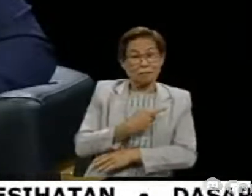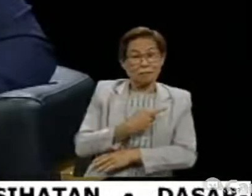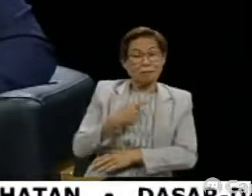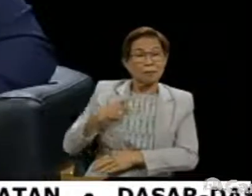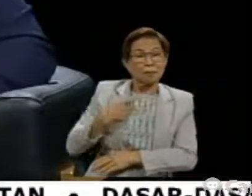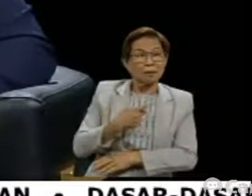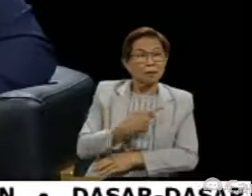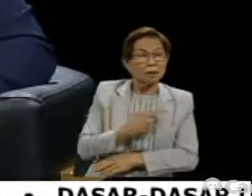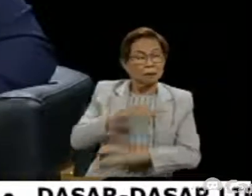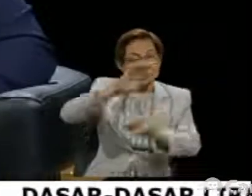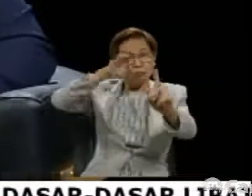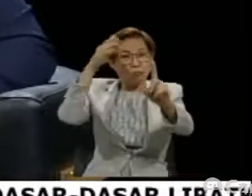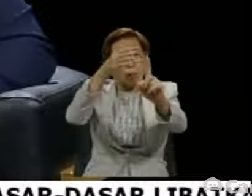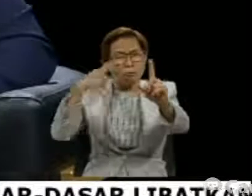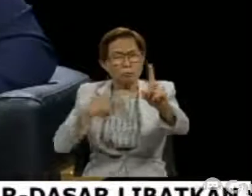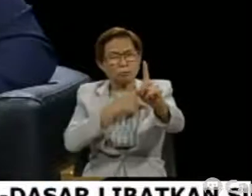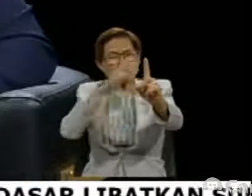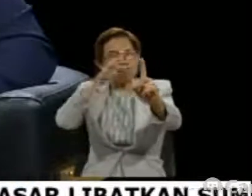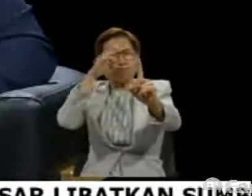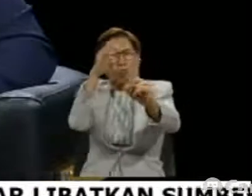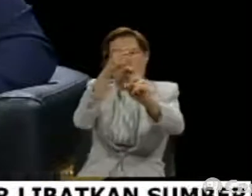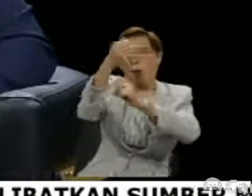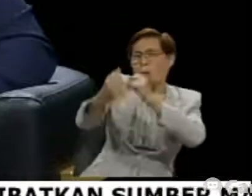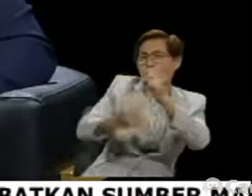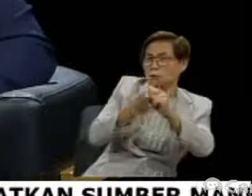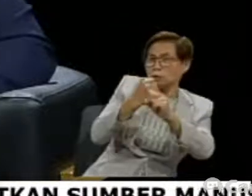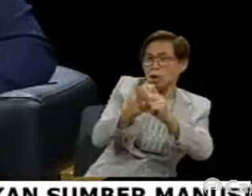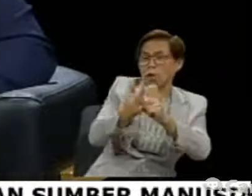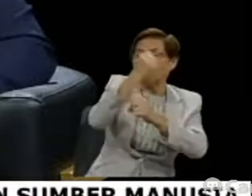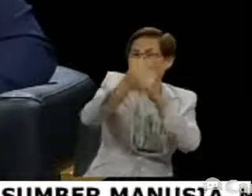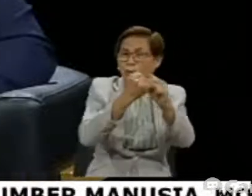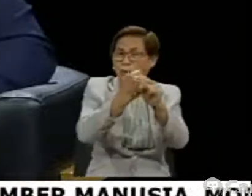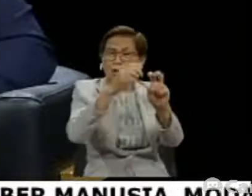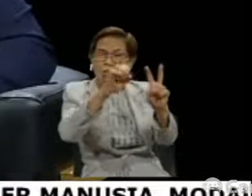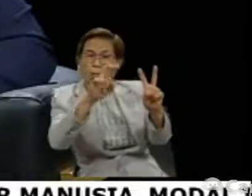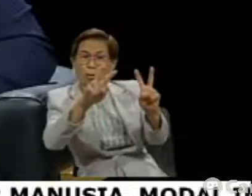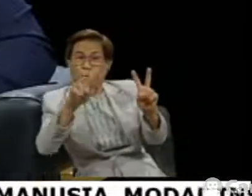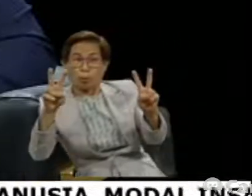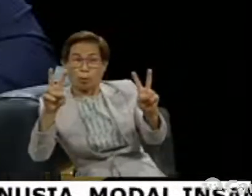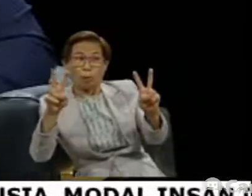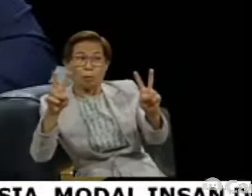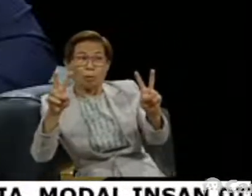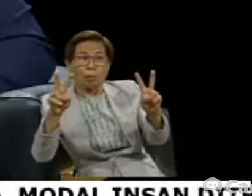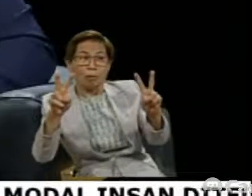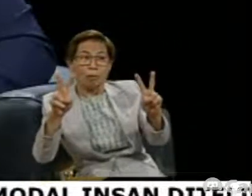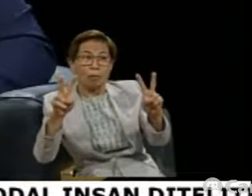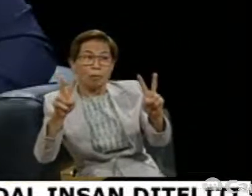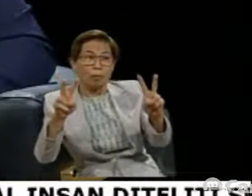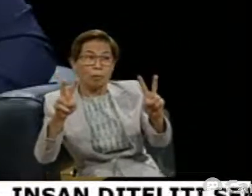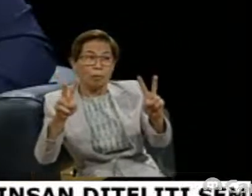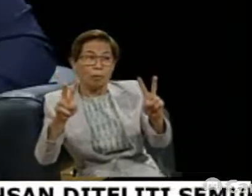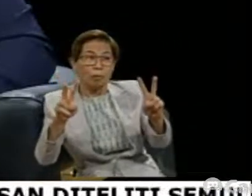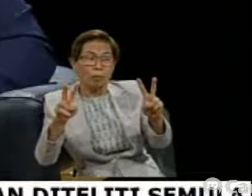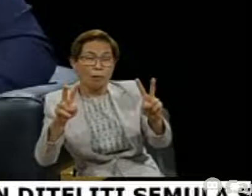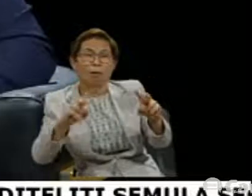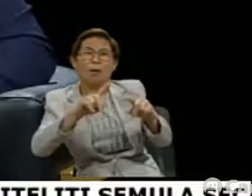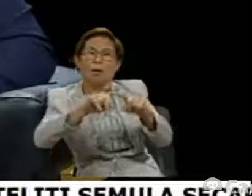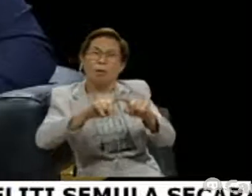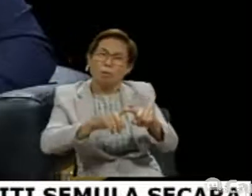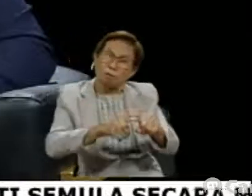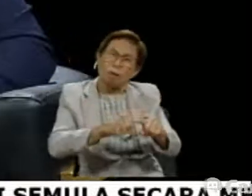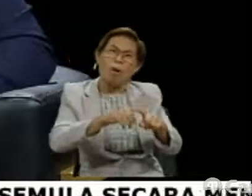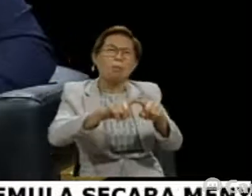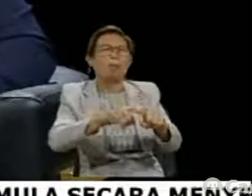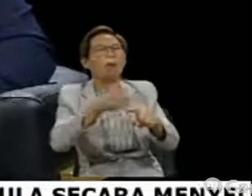mendasarkan mendasarkan bahwa tahun ditutupi 22 ini kejadian kedua Kadek rezeki sengkote asuh kedua